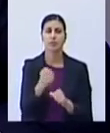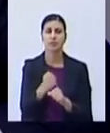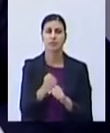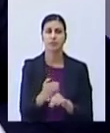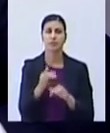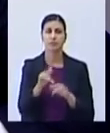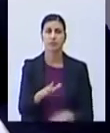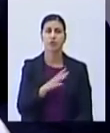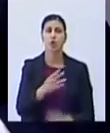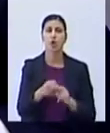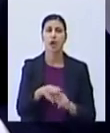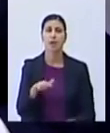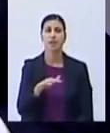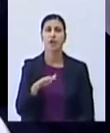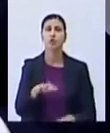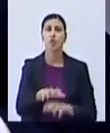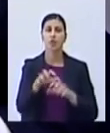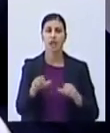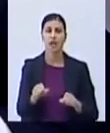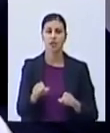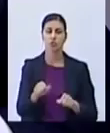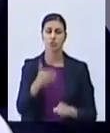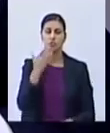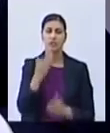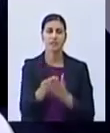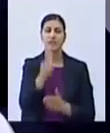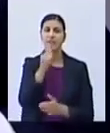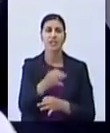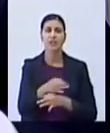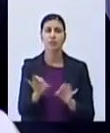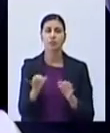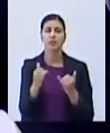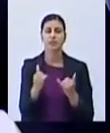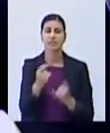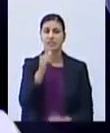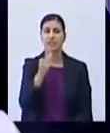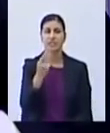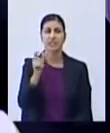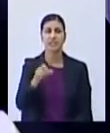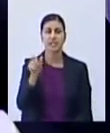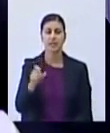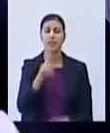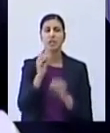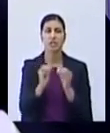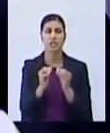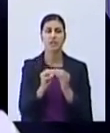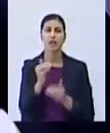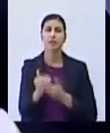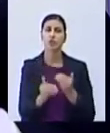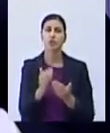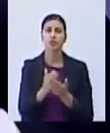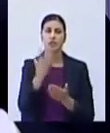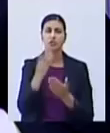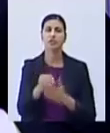დაადეს კაბალა ამ ქვეყანას, ოლიგარქიული კაბალა, რომლისაგანაც ვერ თავისუფლდებით დღეს ვერც ერთი ადამიანი. იგივე პრიორიტეტულია